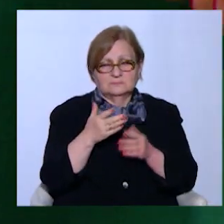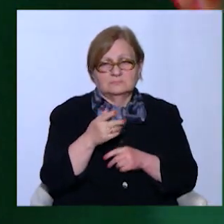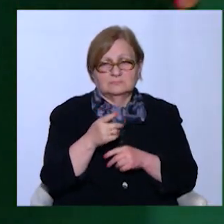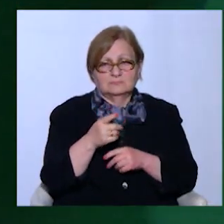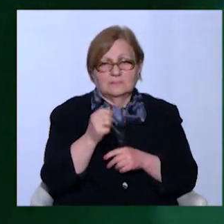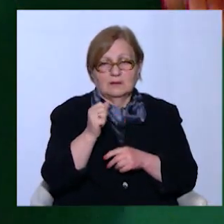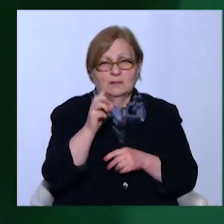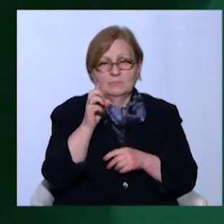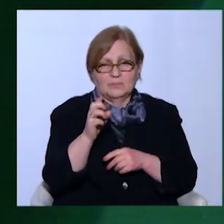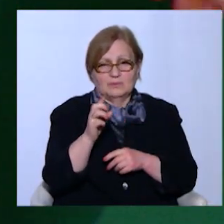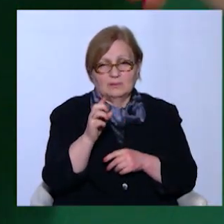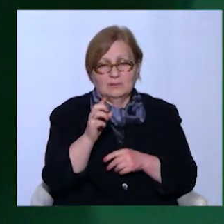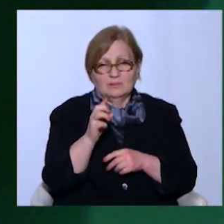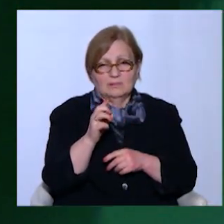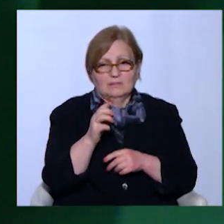რომ AB